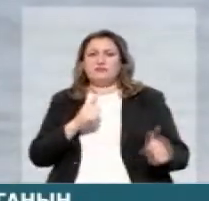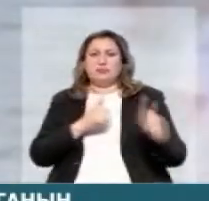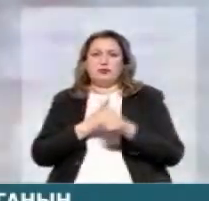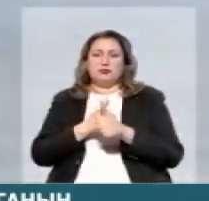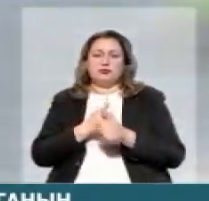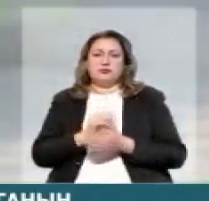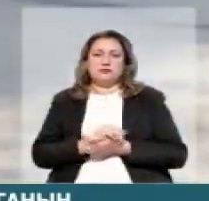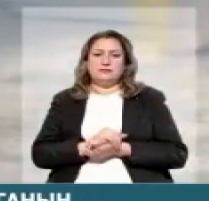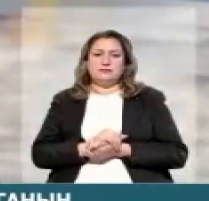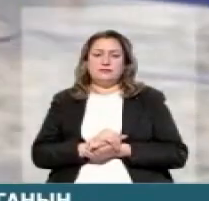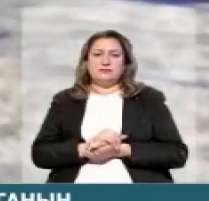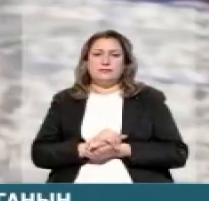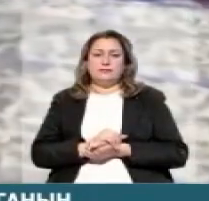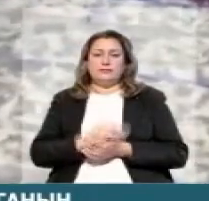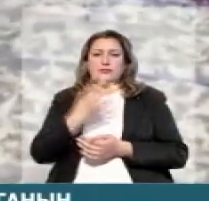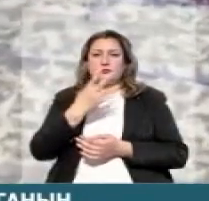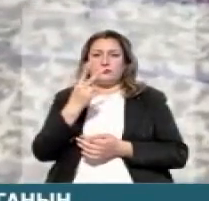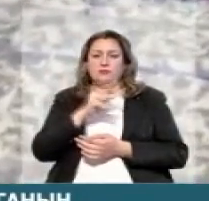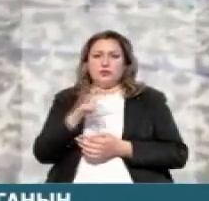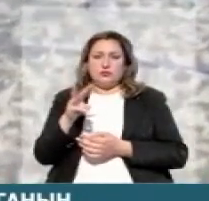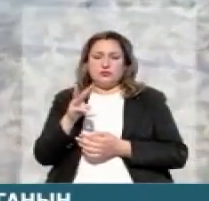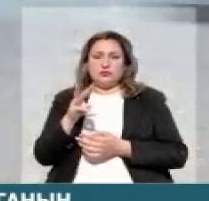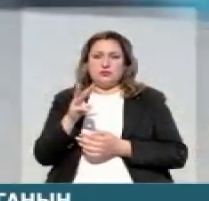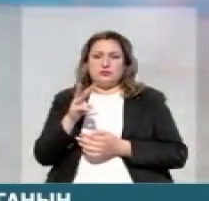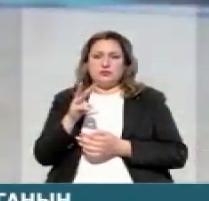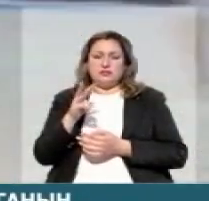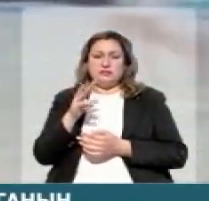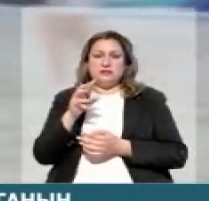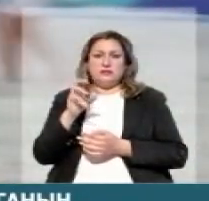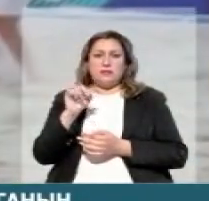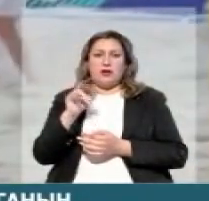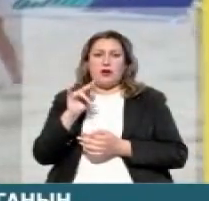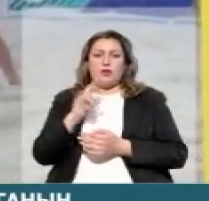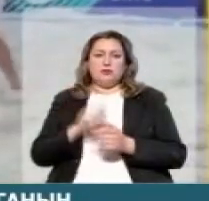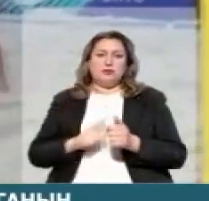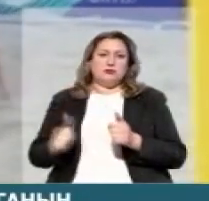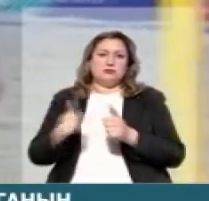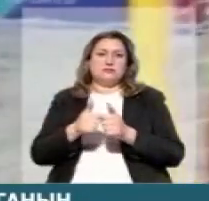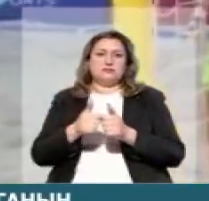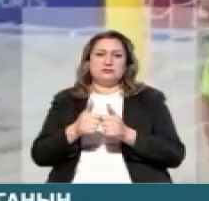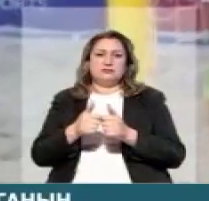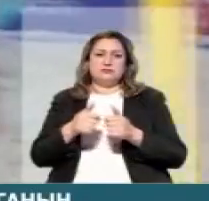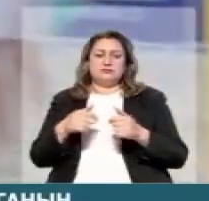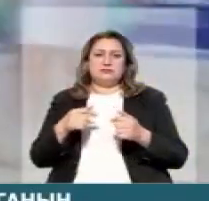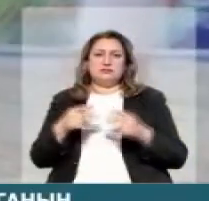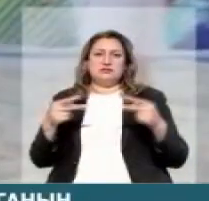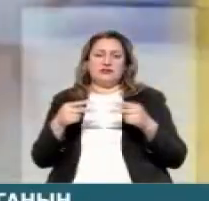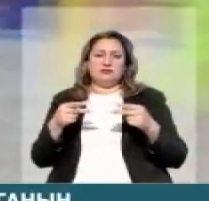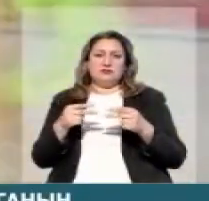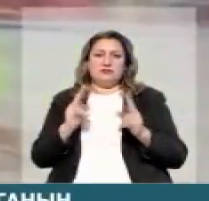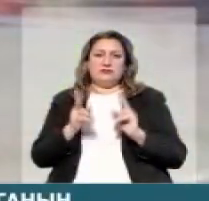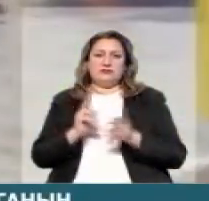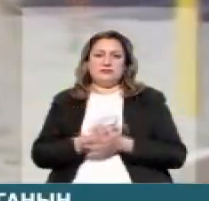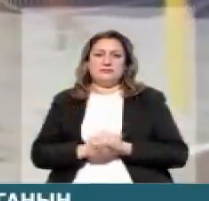құрамасы жеңіске жетті 4-3. Осылайша Болат Әленовтің шәкірттері алдағы жылы Еуролиганың А дивизионында ойнауға жолдама